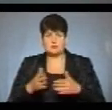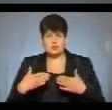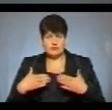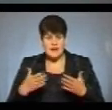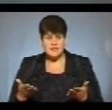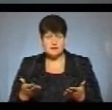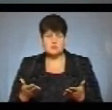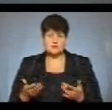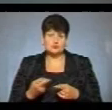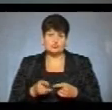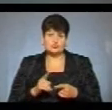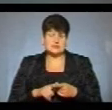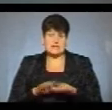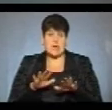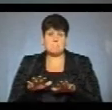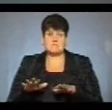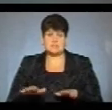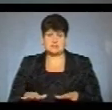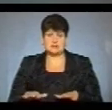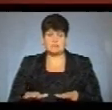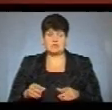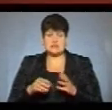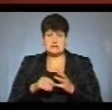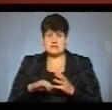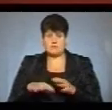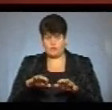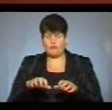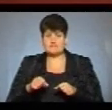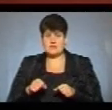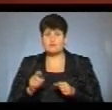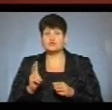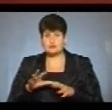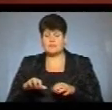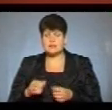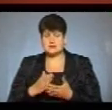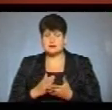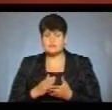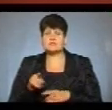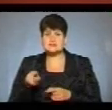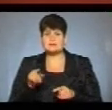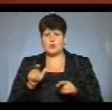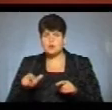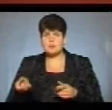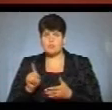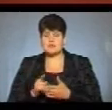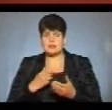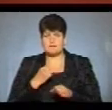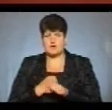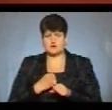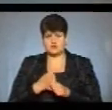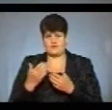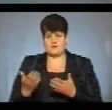виламлюють двері, то мають якісь там на місцях, вони ж є, вони землю взяли, хтось власник, правда? Вони мають з тими людьми працювати. Я думаю,